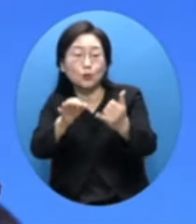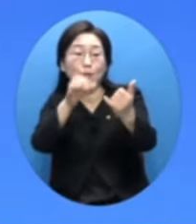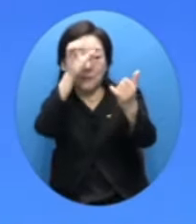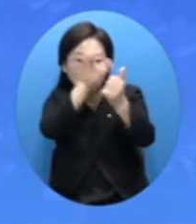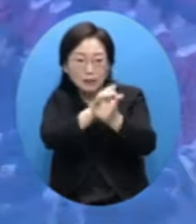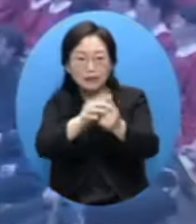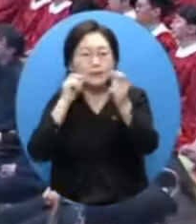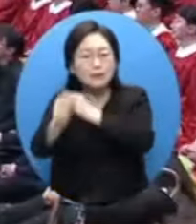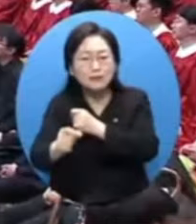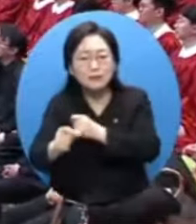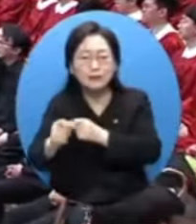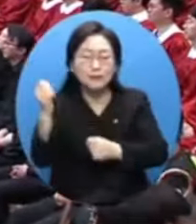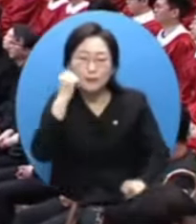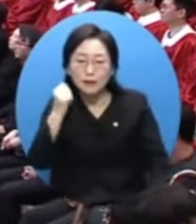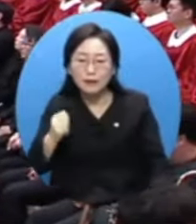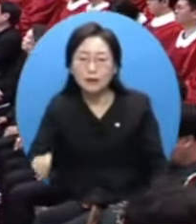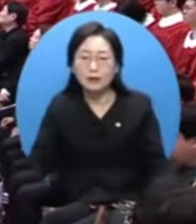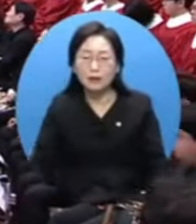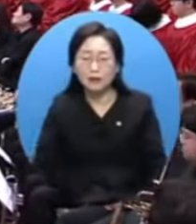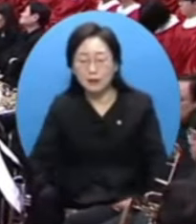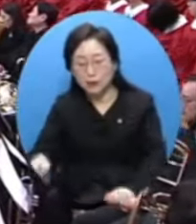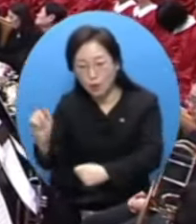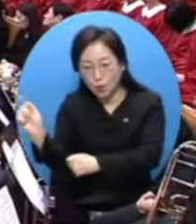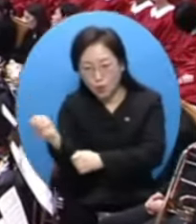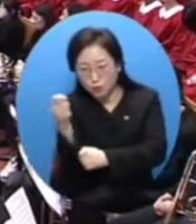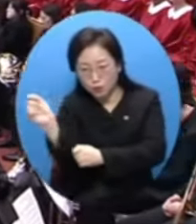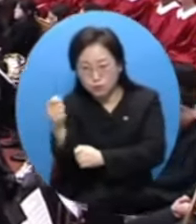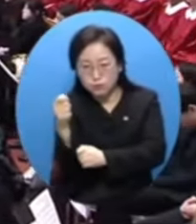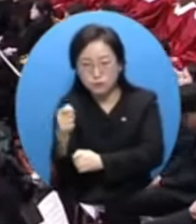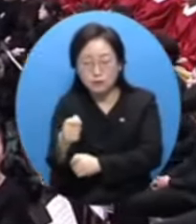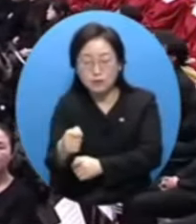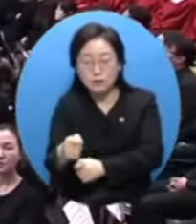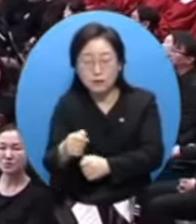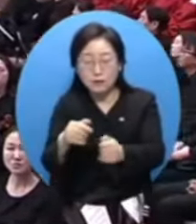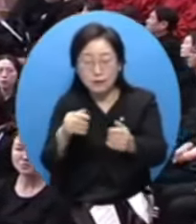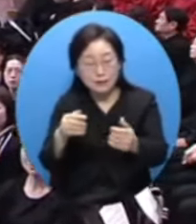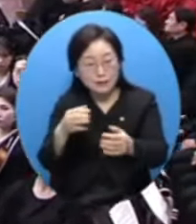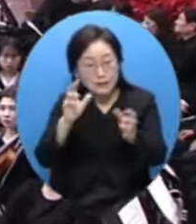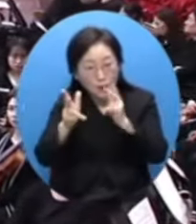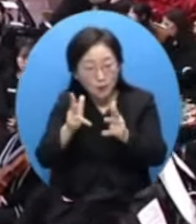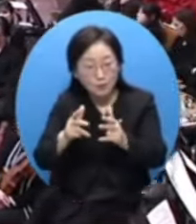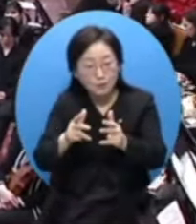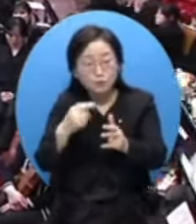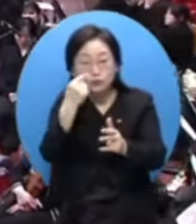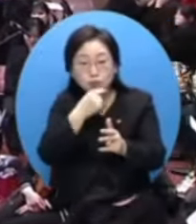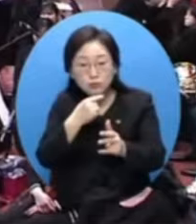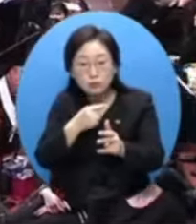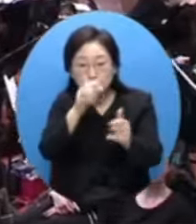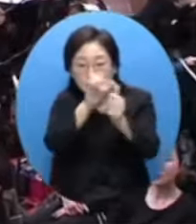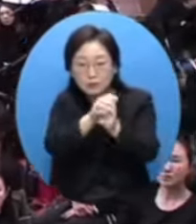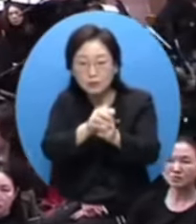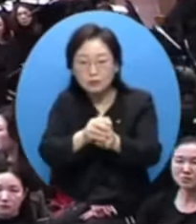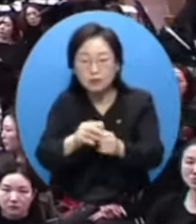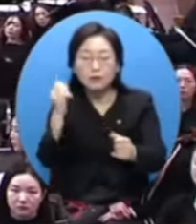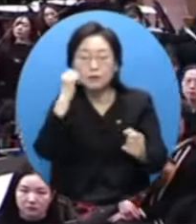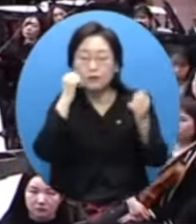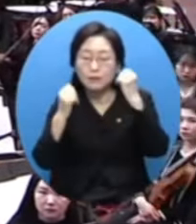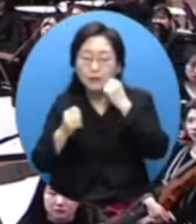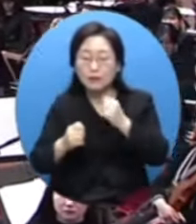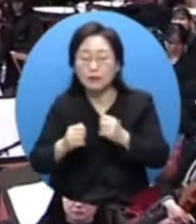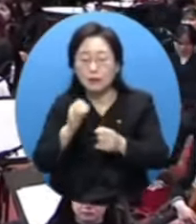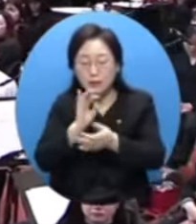사기를 당했습니다. 스크린 골프 사업에 돈을 투자했다가 큰 돈을 잃었습니다. 이제 다 접고 미국 가야 되겠다. 미국에서